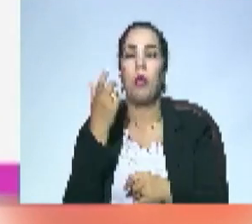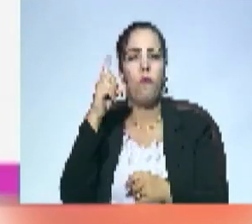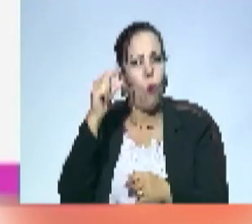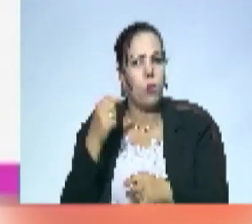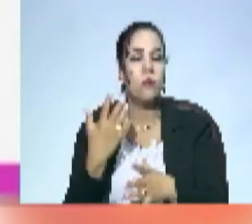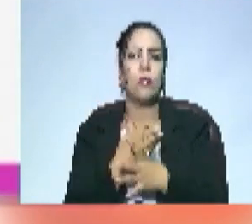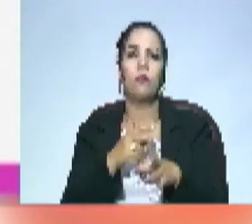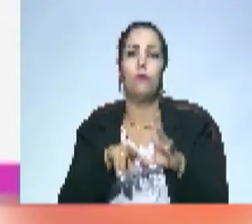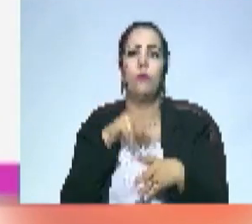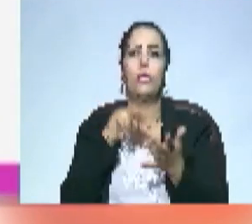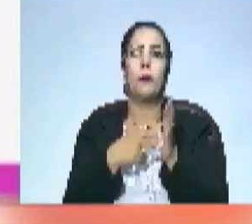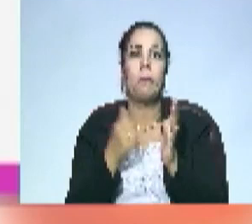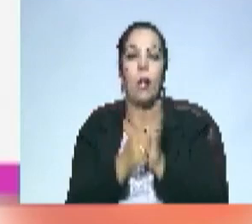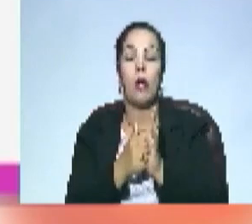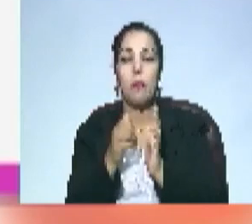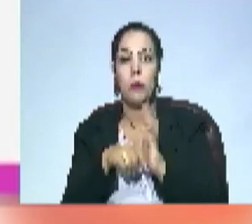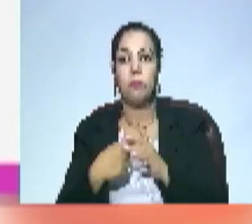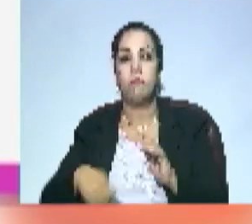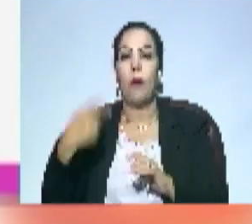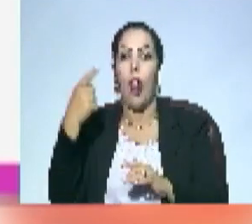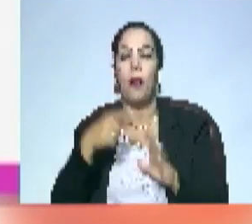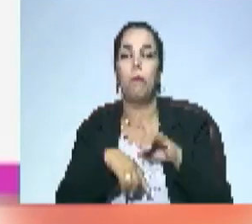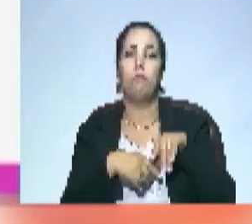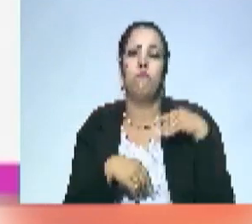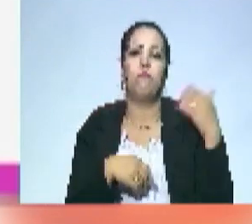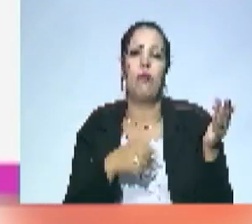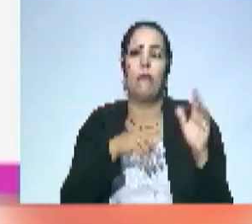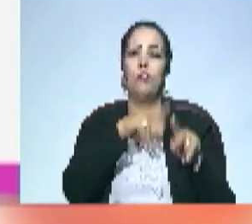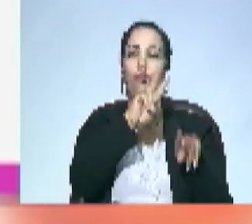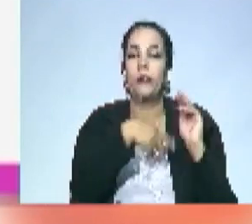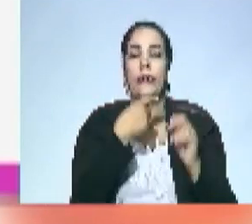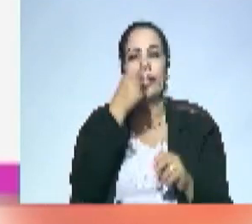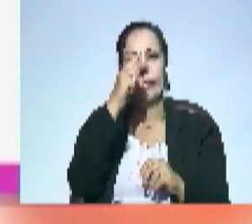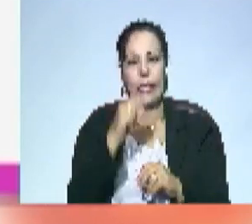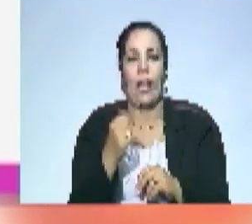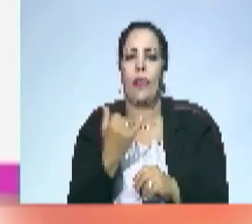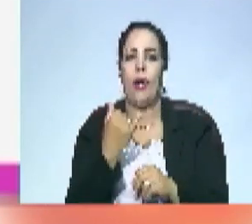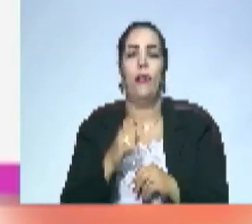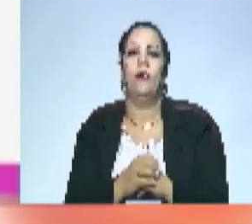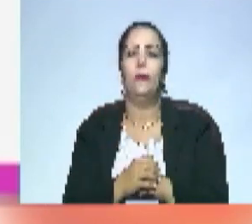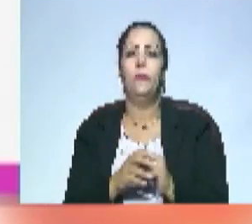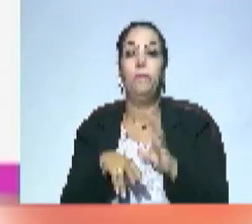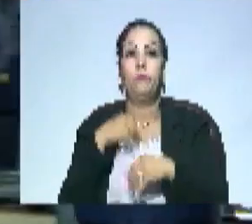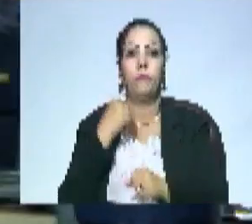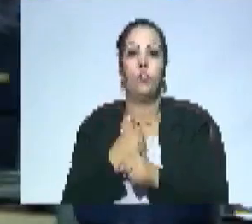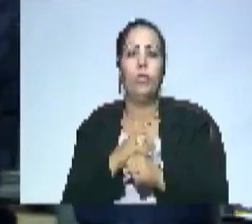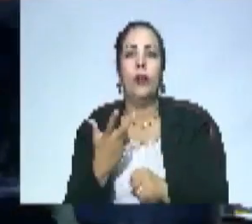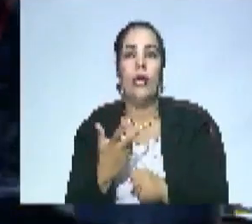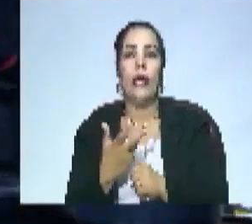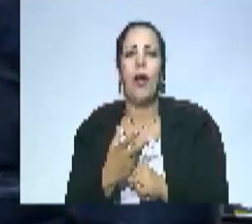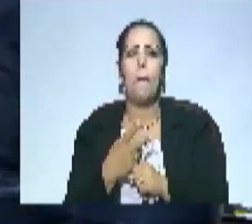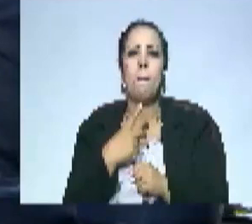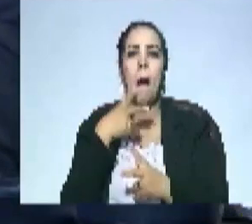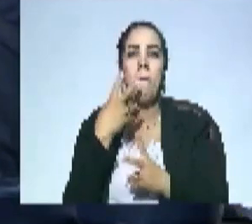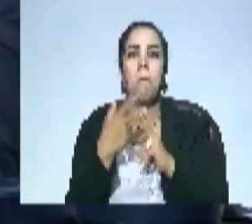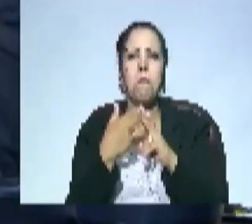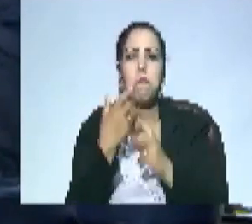وارخص من اللي هتتعمل في البيت في التكلفه وفي في الكلام احنا هنشتغل نيه